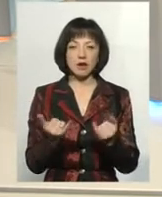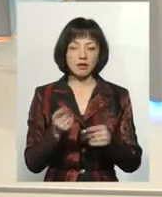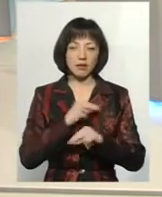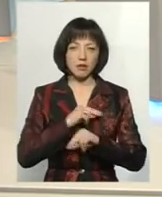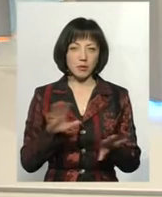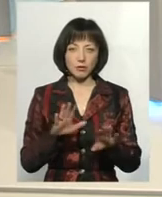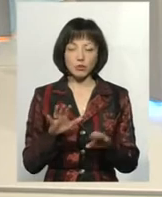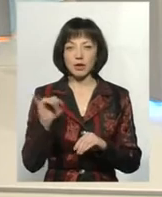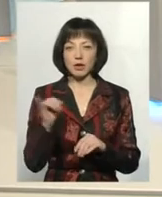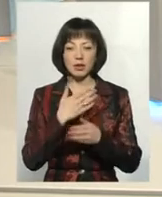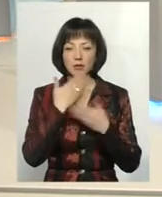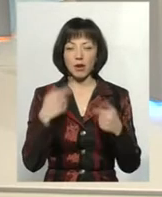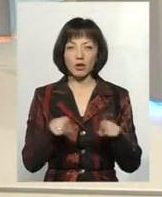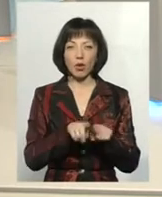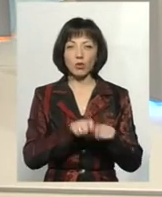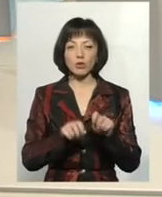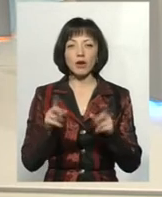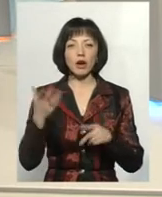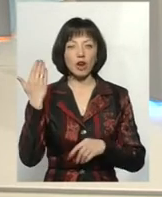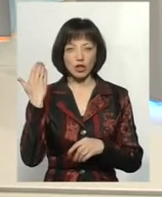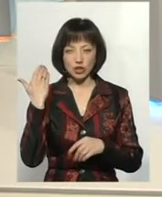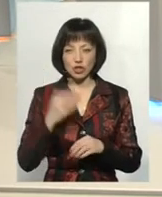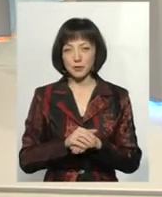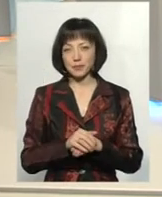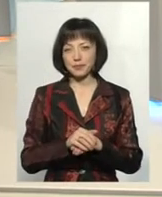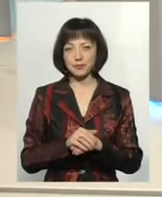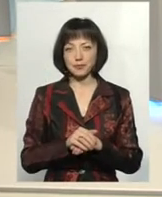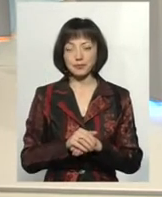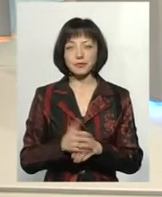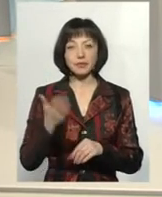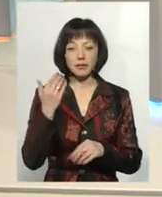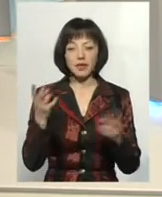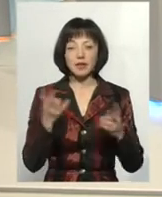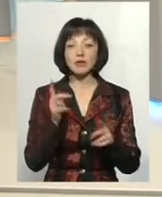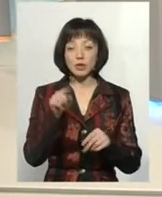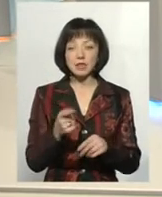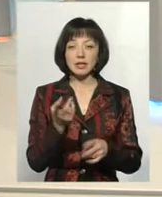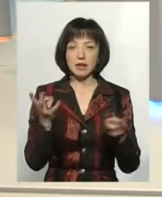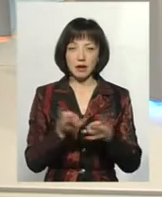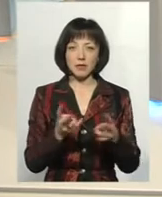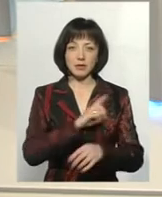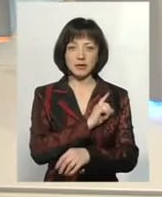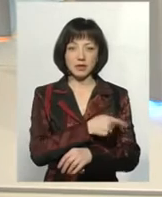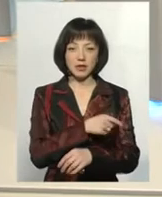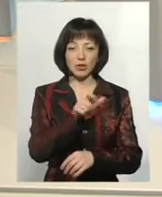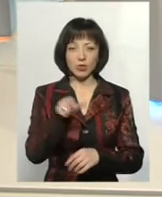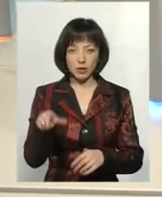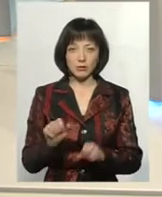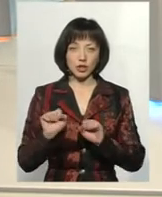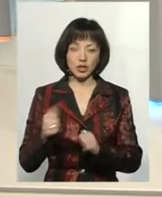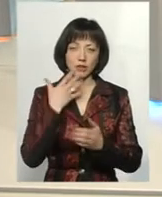і немає такого контролю, як раніше. Тобто, тоді треба більше вступати в силу громаді і захищати свої